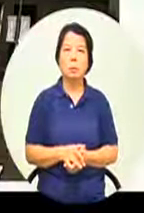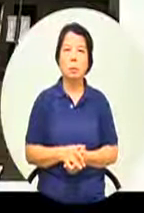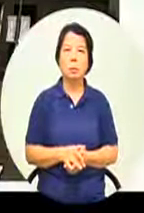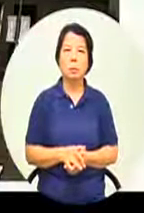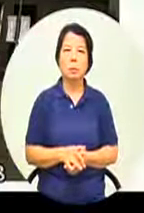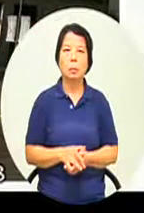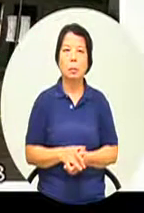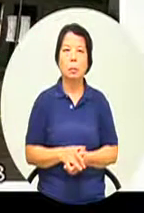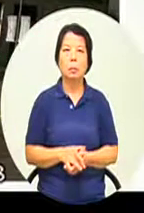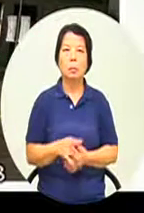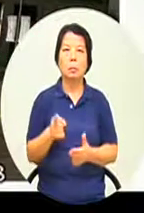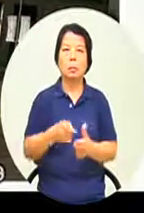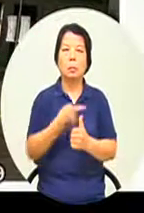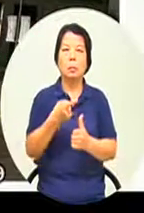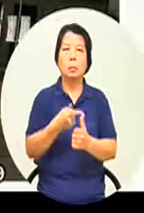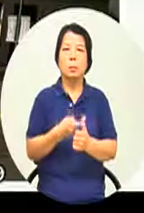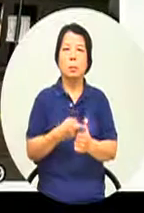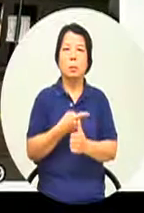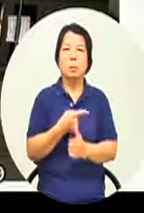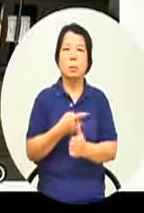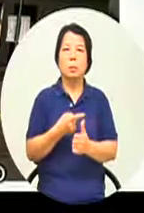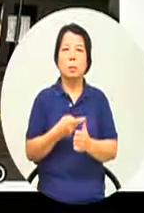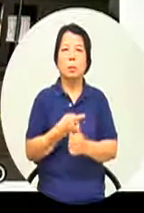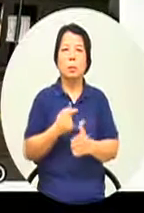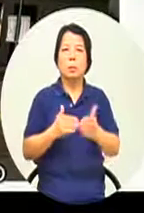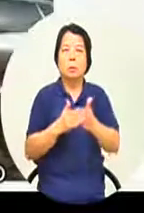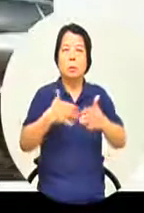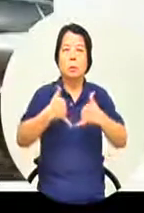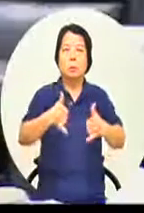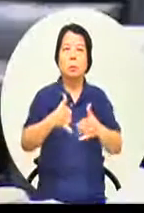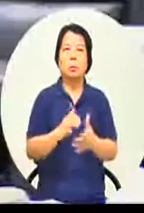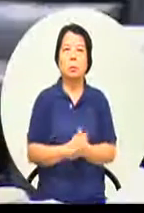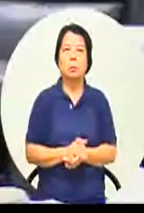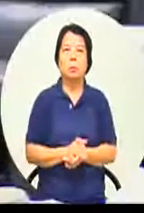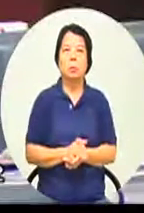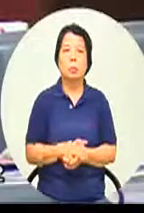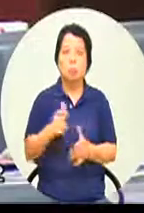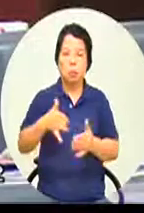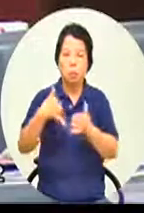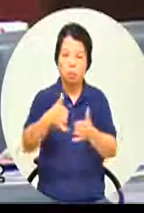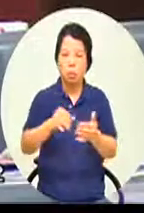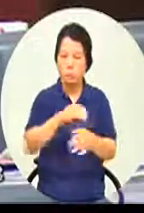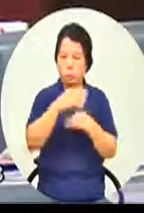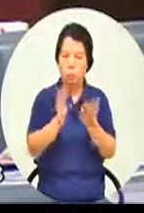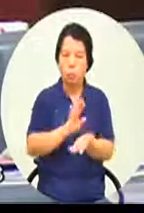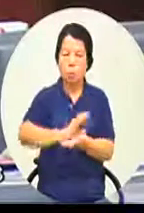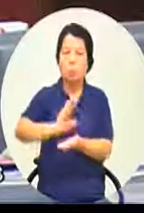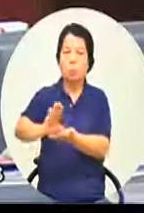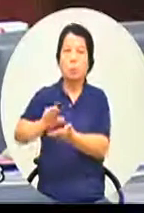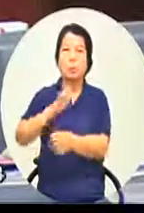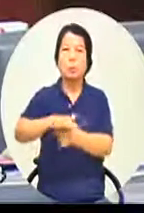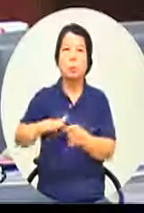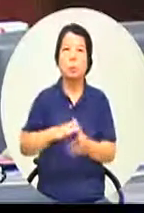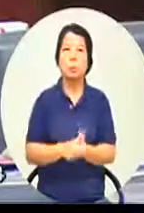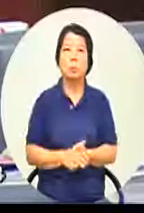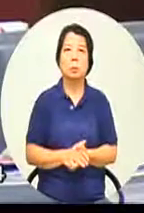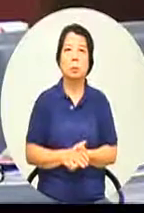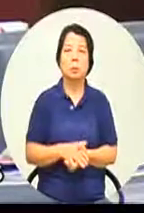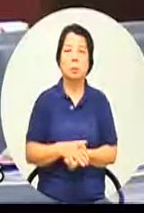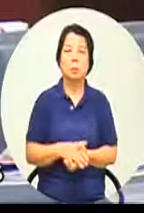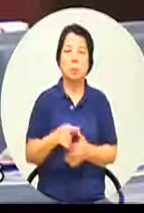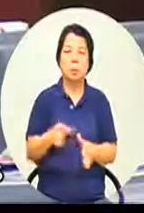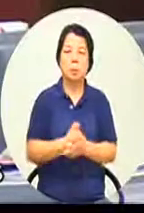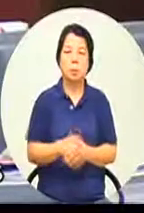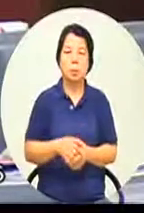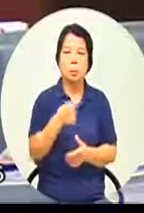局长，你看得到吗？伊即马停的，就是讲这电报条入来遮，即马野枪停到摸摸摸，啊，就是从这个红线